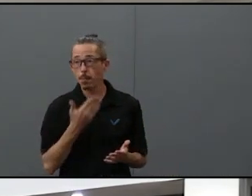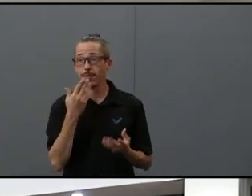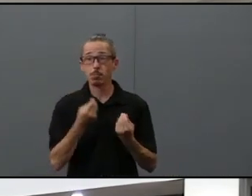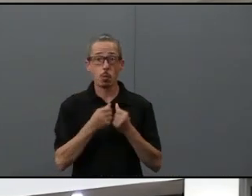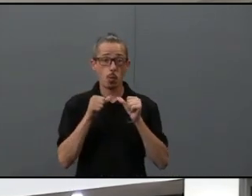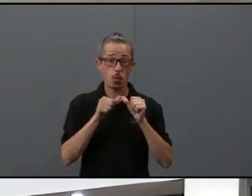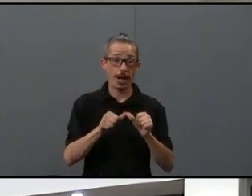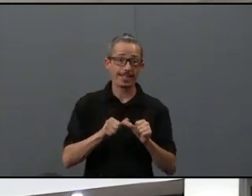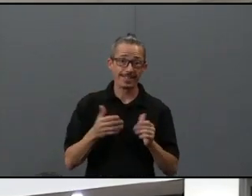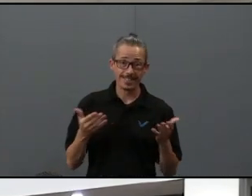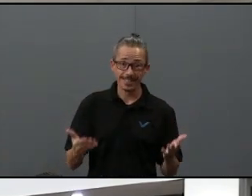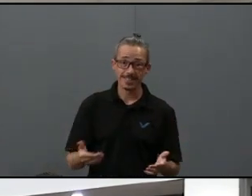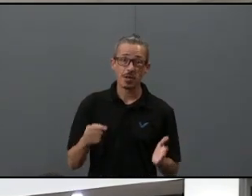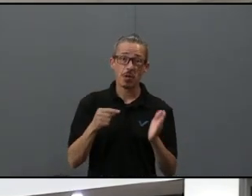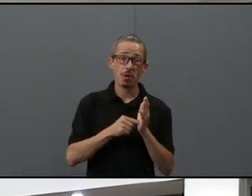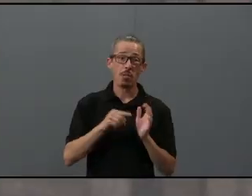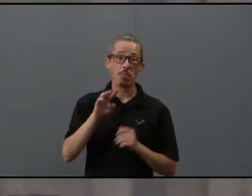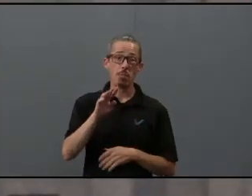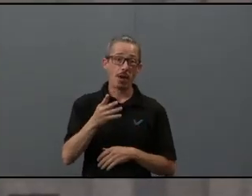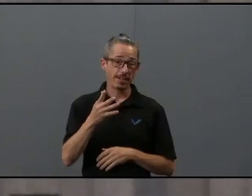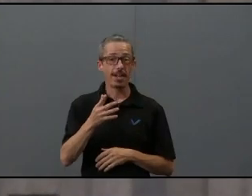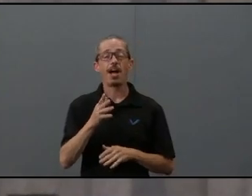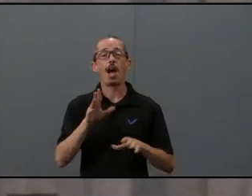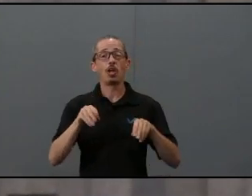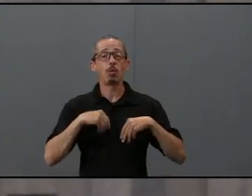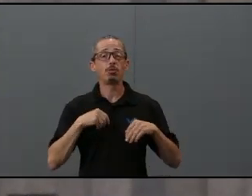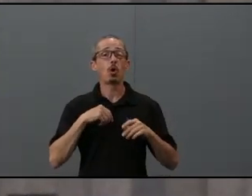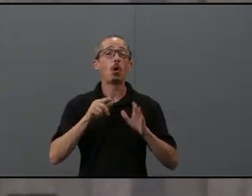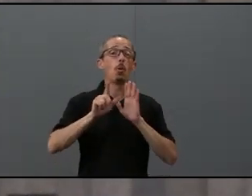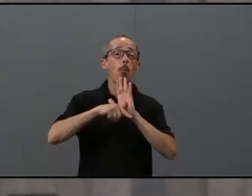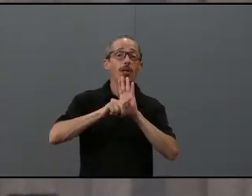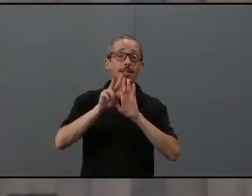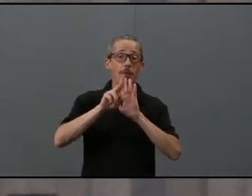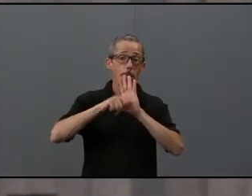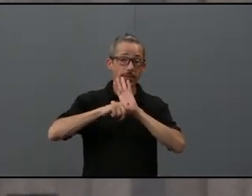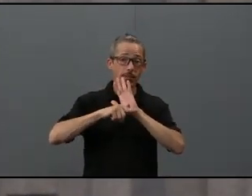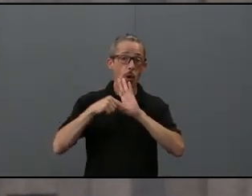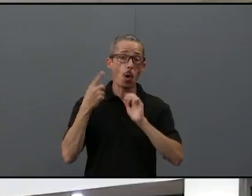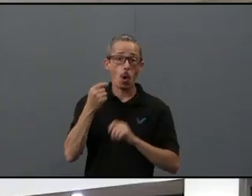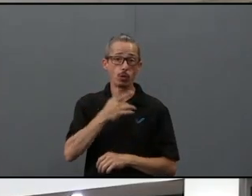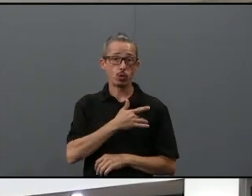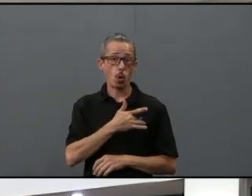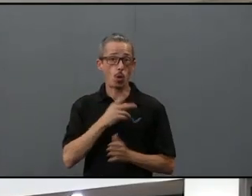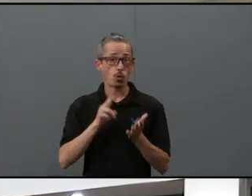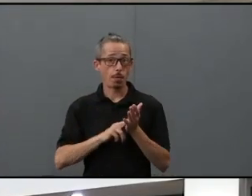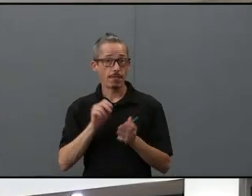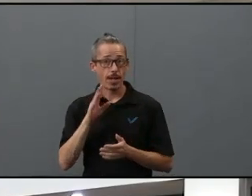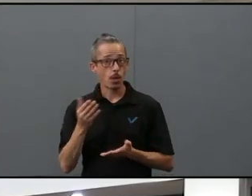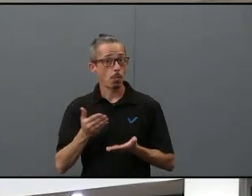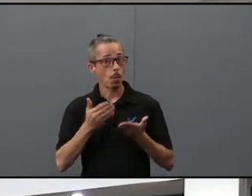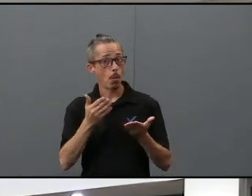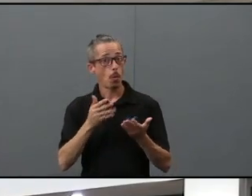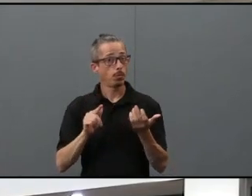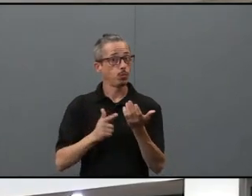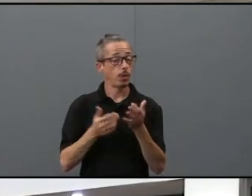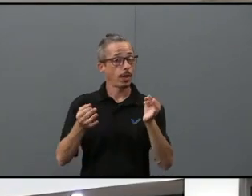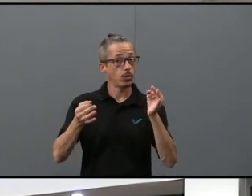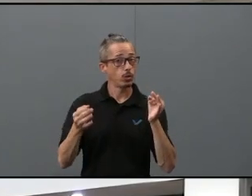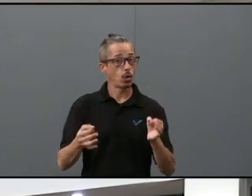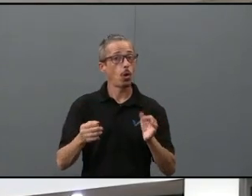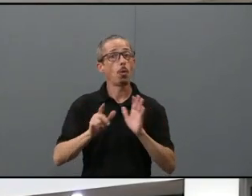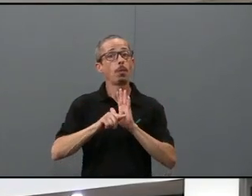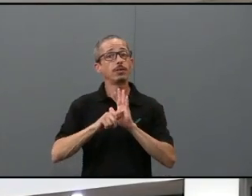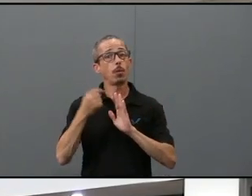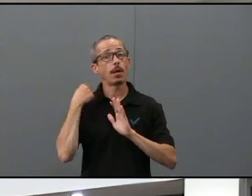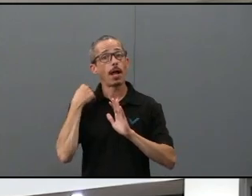donc maintenant on tombe au point 4 l'adoption du procès verbal du 11 juin 2024 alors il serait proposé appuyer résolu d'adopter le procès